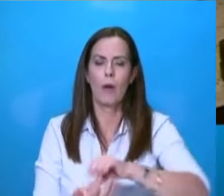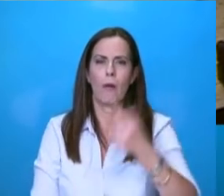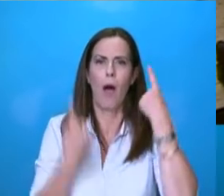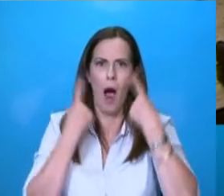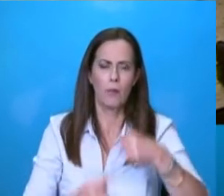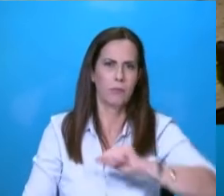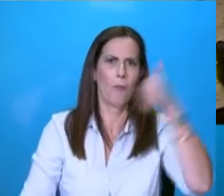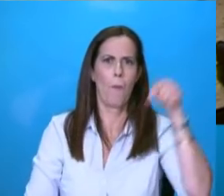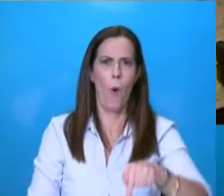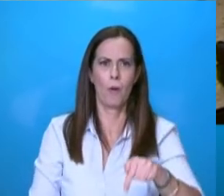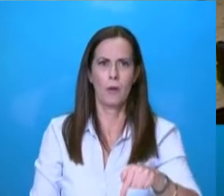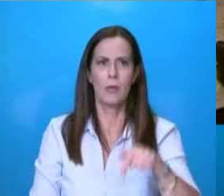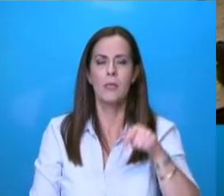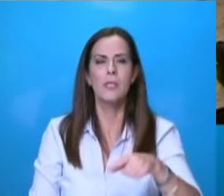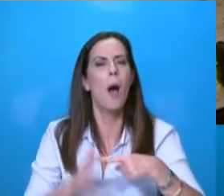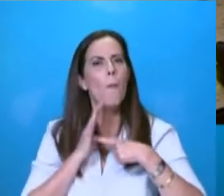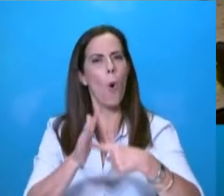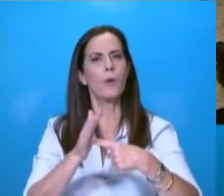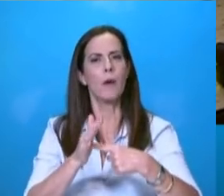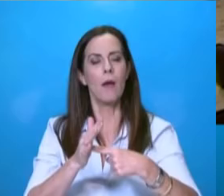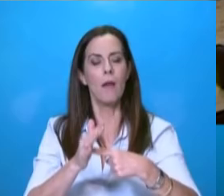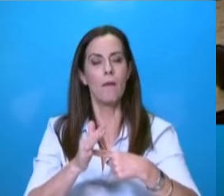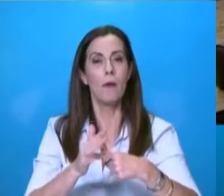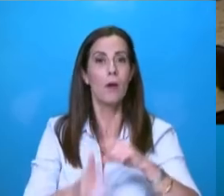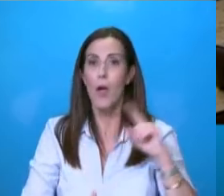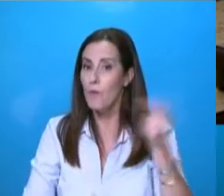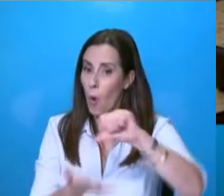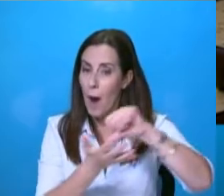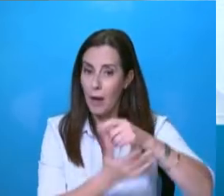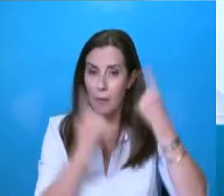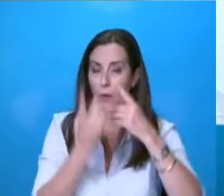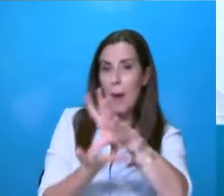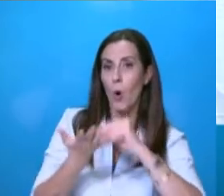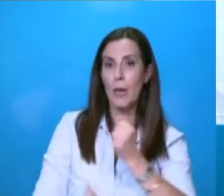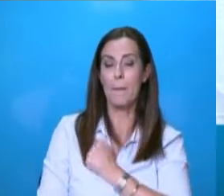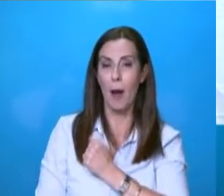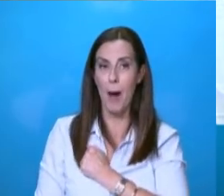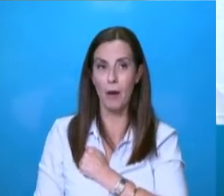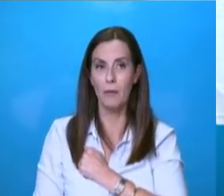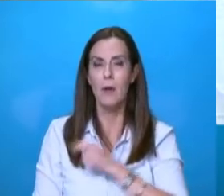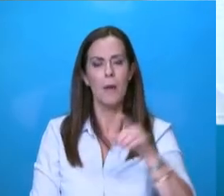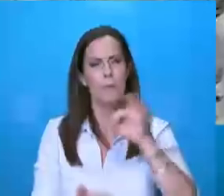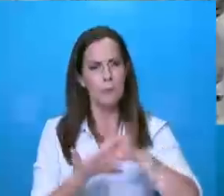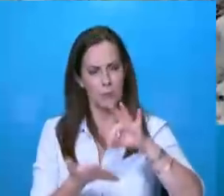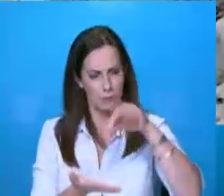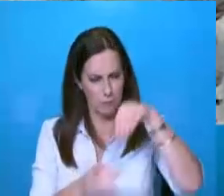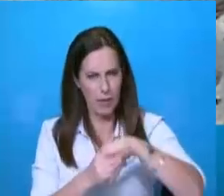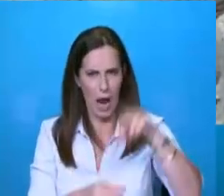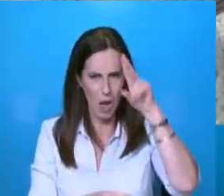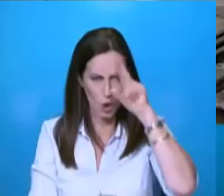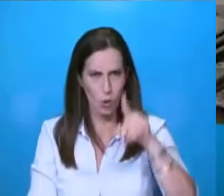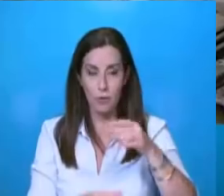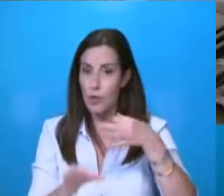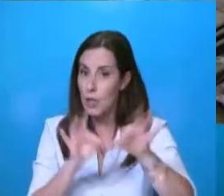היא הזרקור, היא, בוא נגיד, על הבמה, וכל הערים החרדיות מחכות אותה. הם יושבים במטה של הליכוד בעיר, שהוצאת